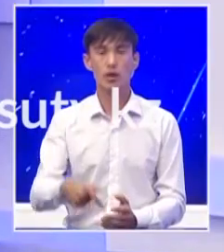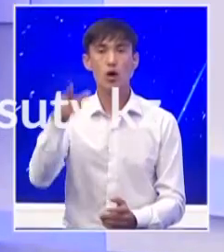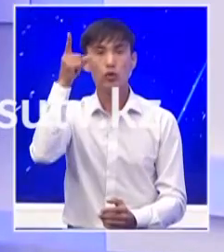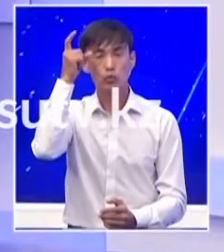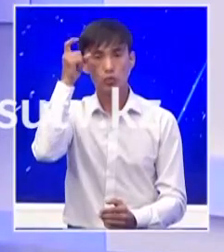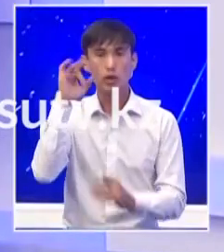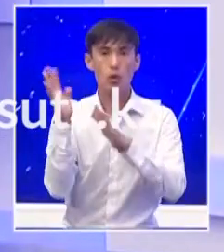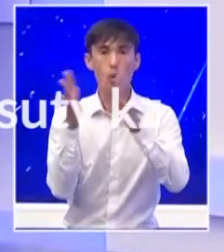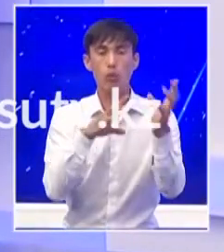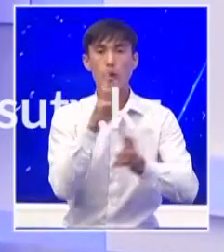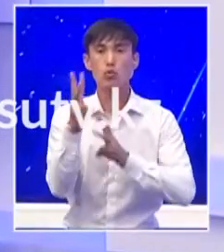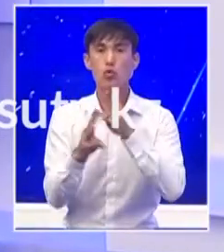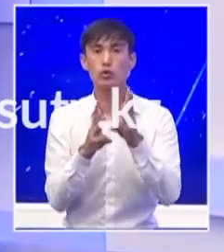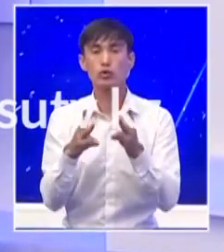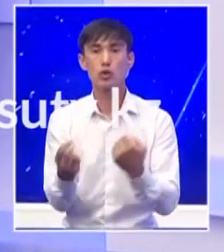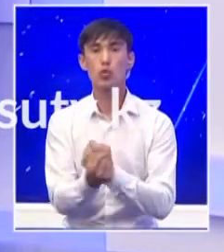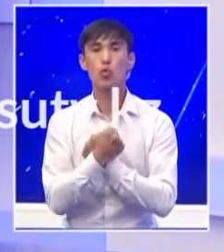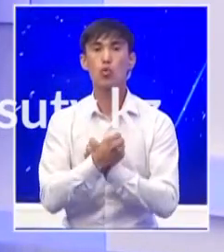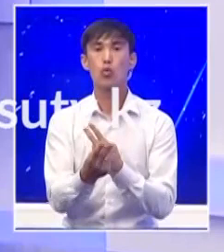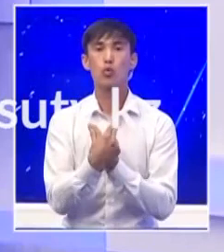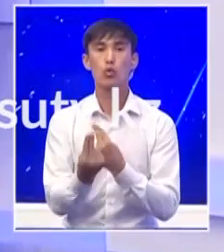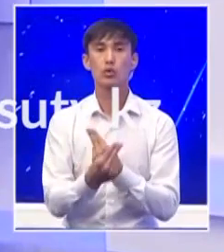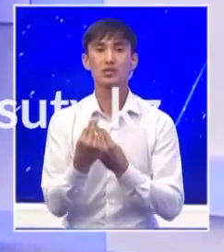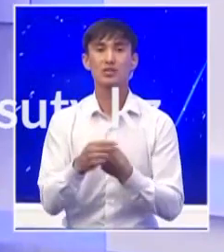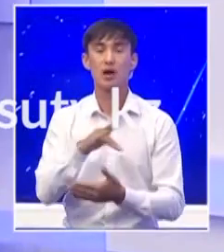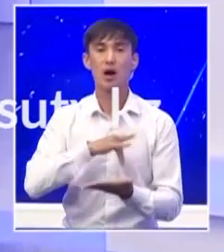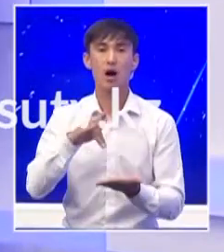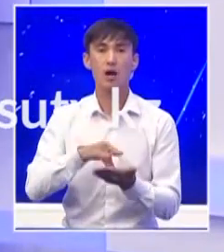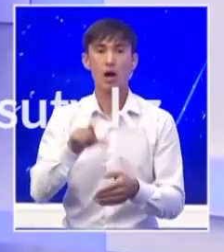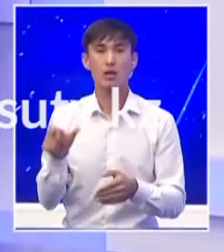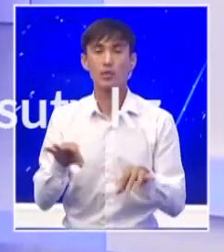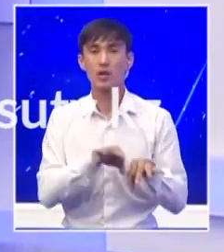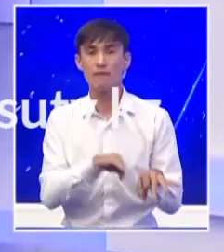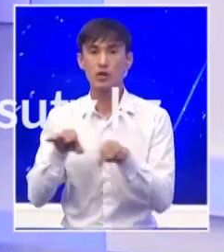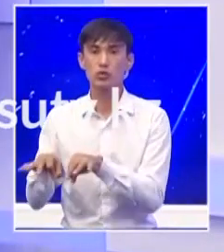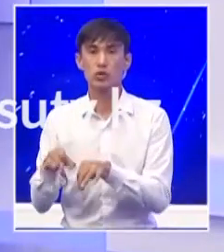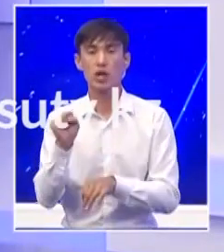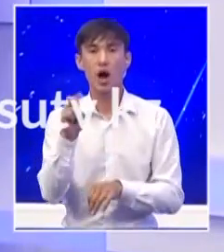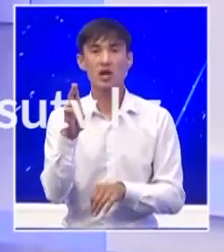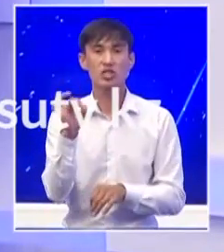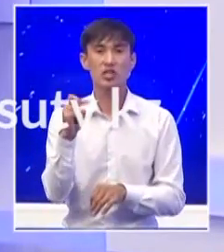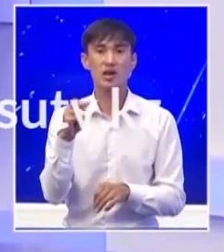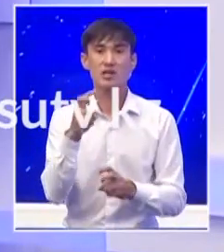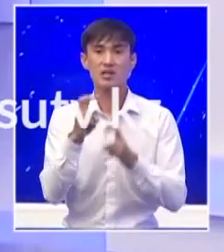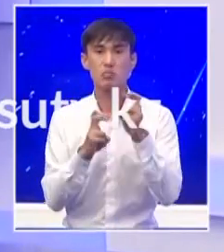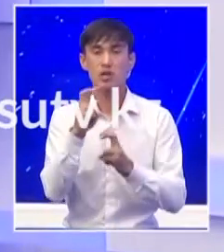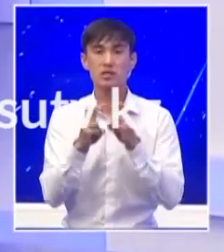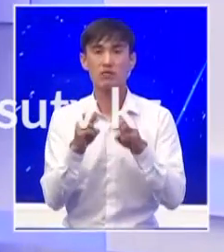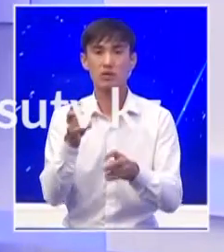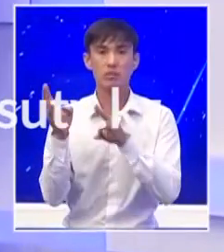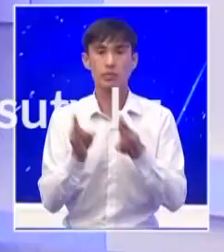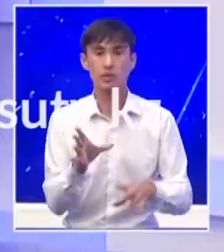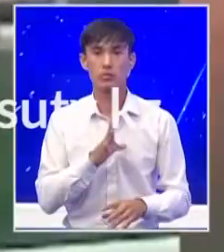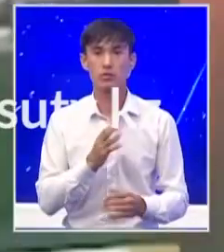Түркияда орман өртінен курорттық қаланың тұрғындары эвакуацияланды, ал ақштағы химиялық зауытта апат болды. Кезек жаһан